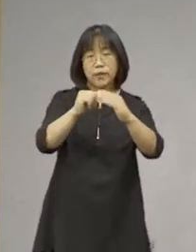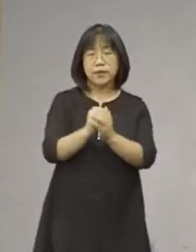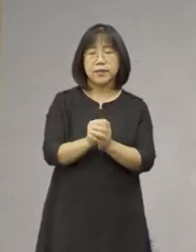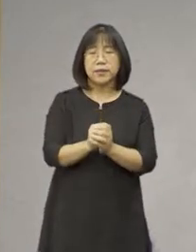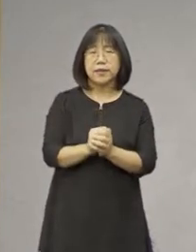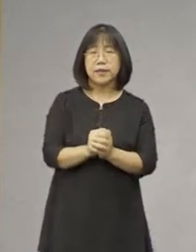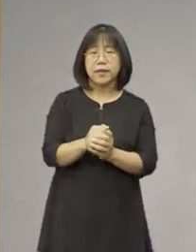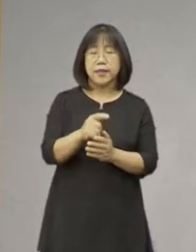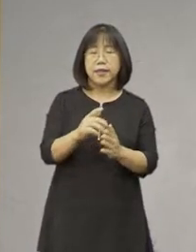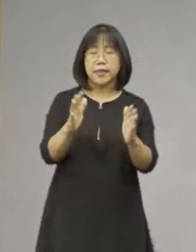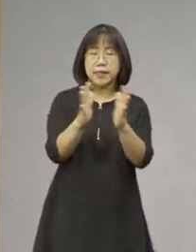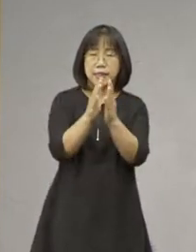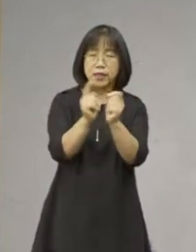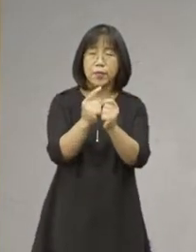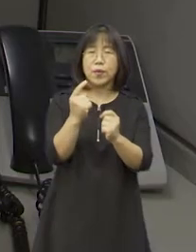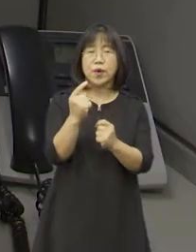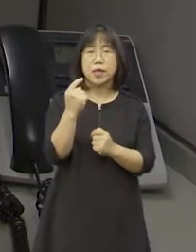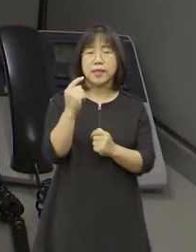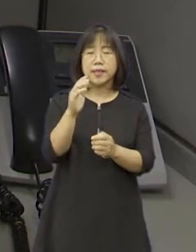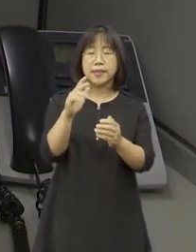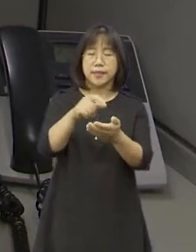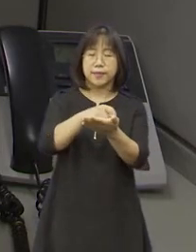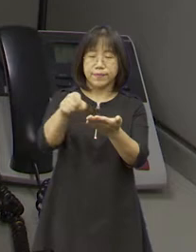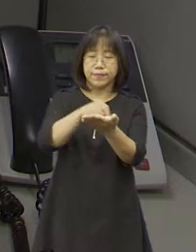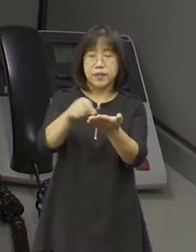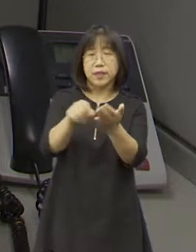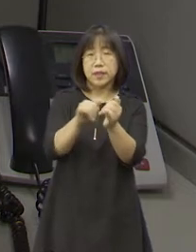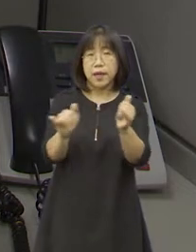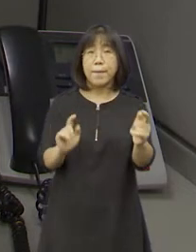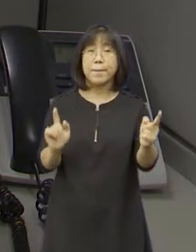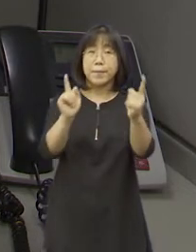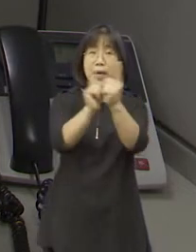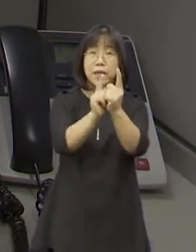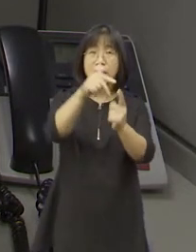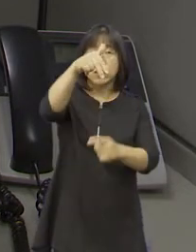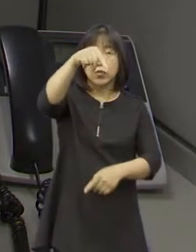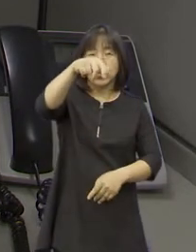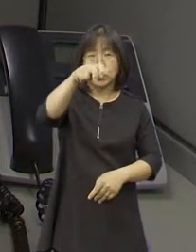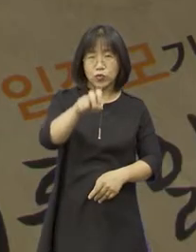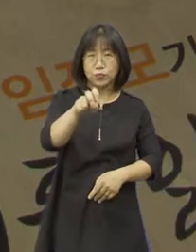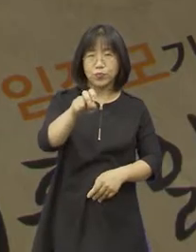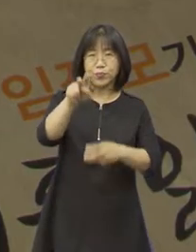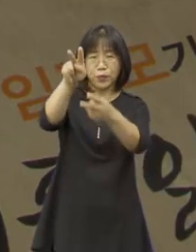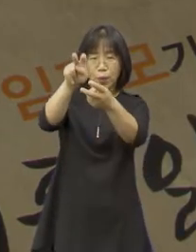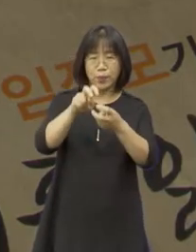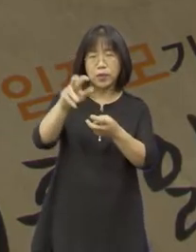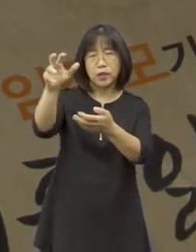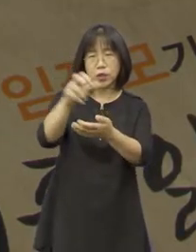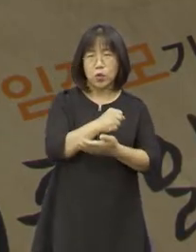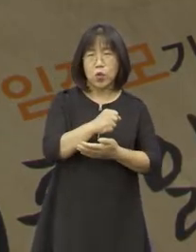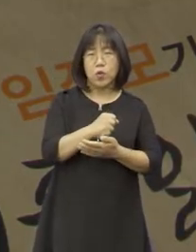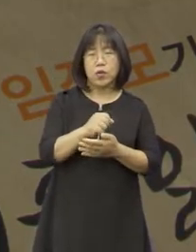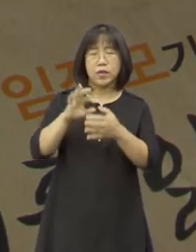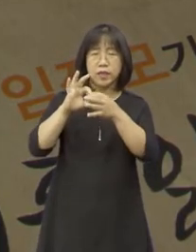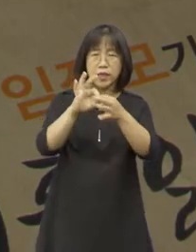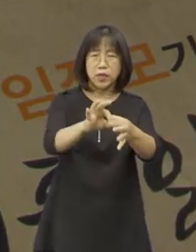있었던 작가들의 강의를 보고 듣고 소통할 수 있도록 줌 어플을 활용해 실시간으로